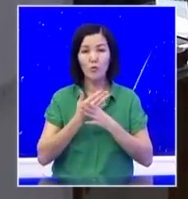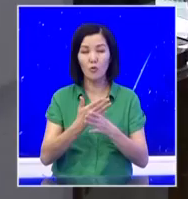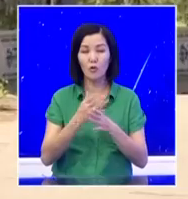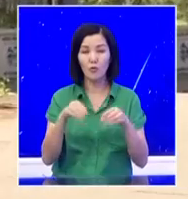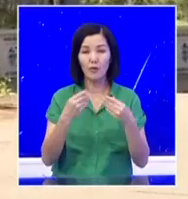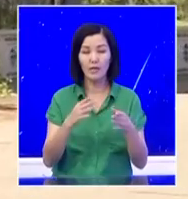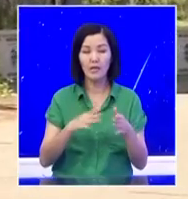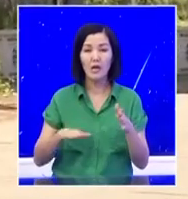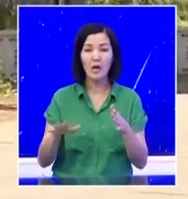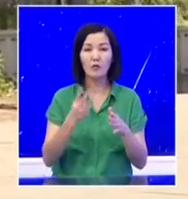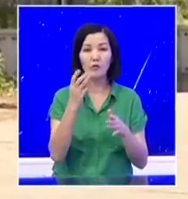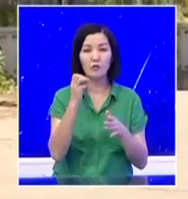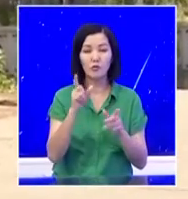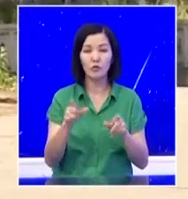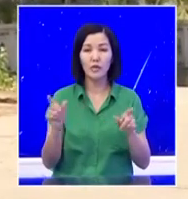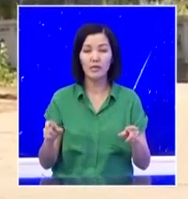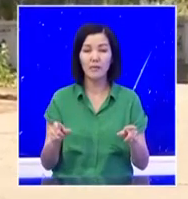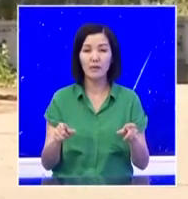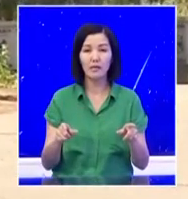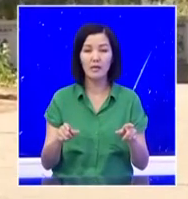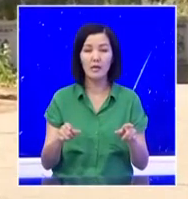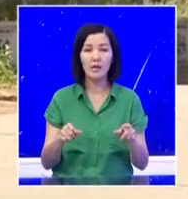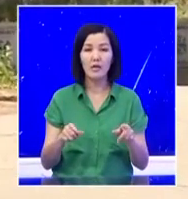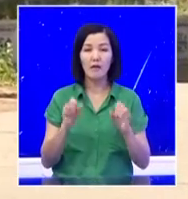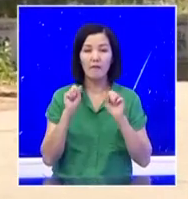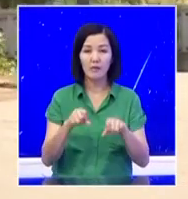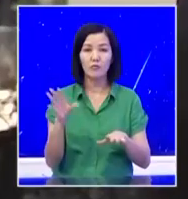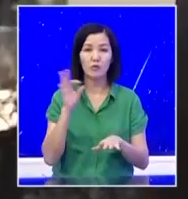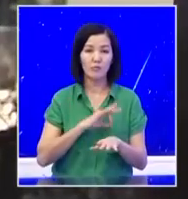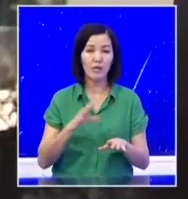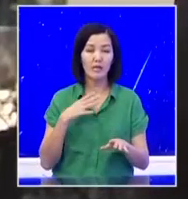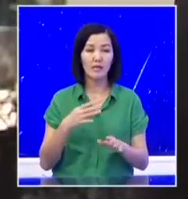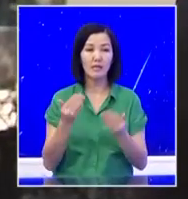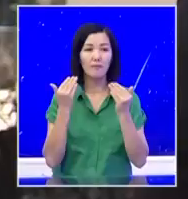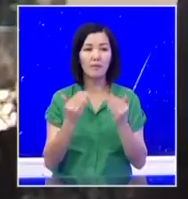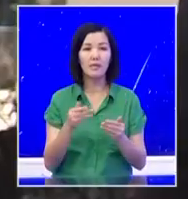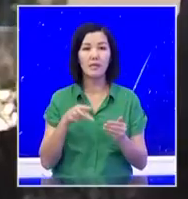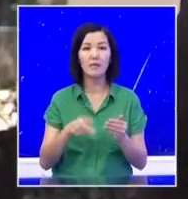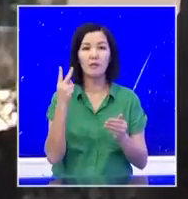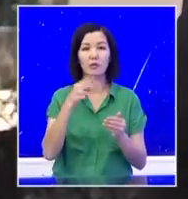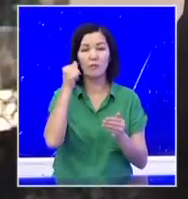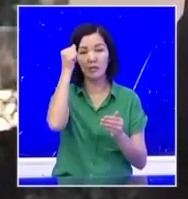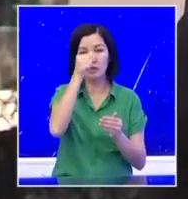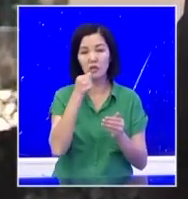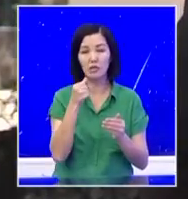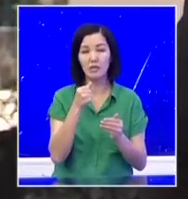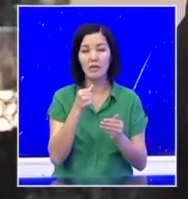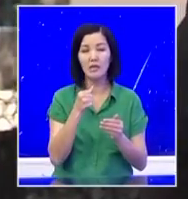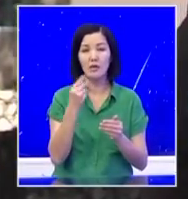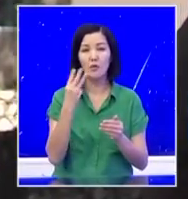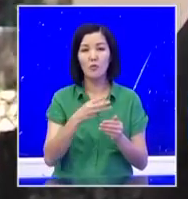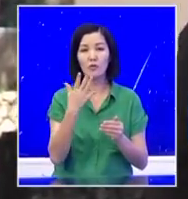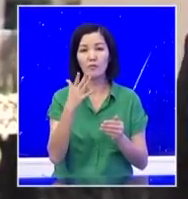жылы ауданның 300-ге жуық тұрғыны оның мүмкіндігін пайдаланған. Биыл 2020 жылға 35